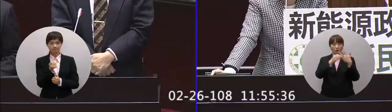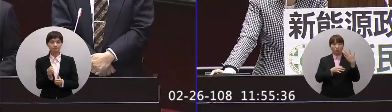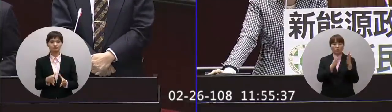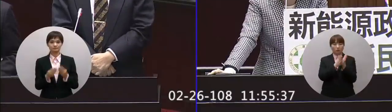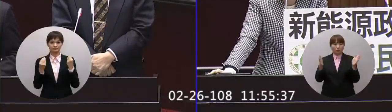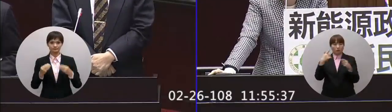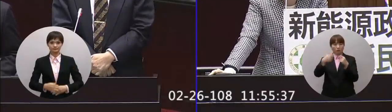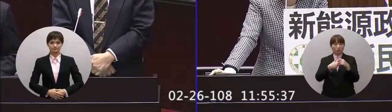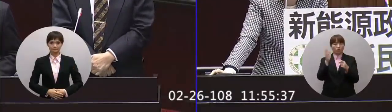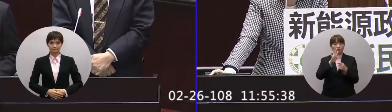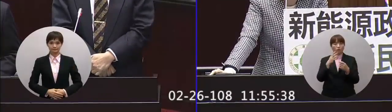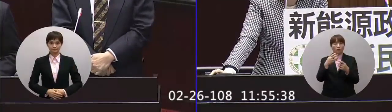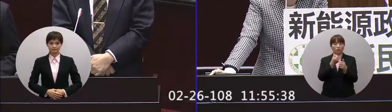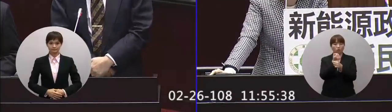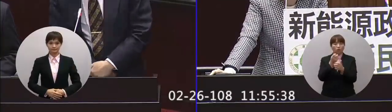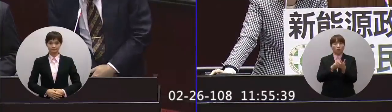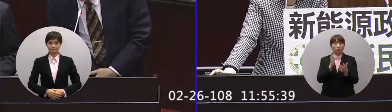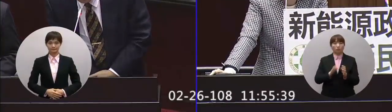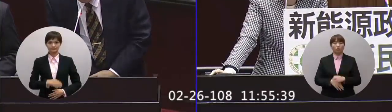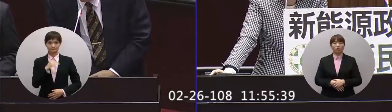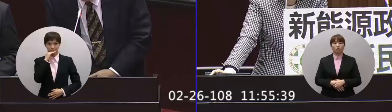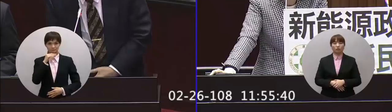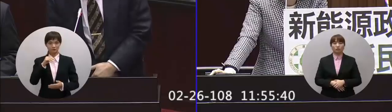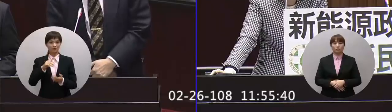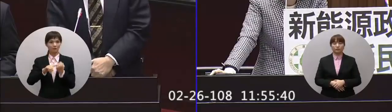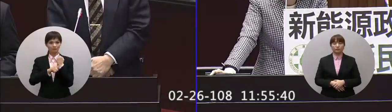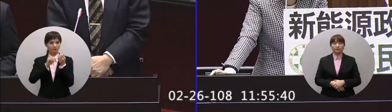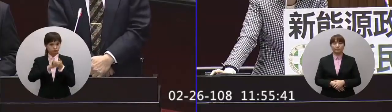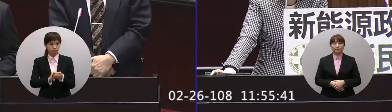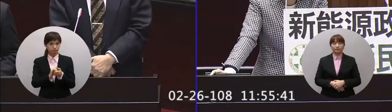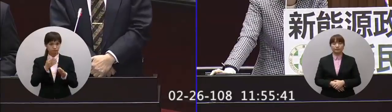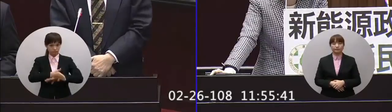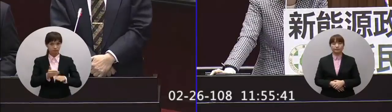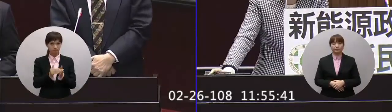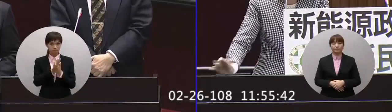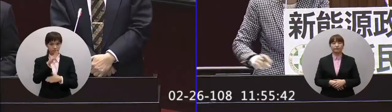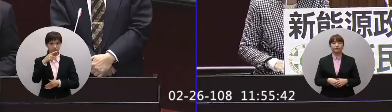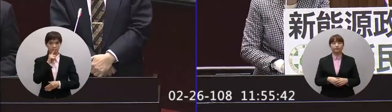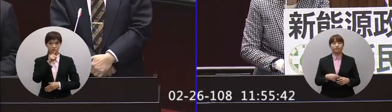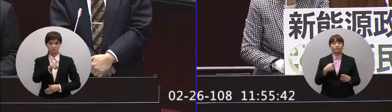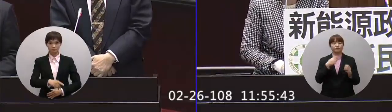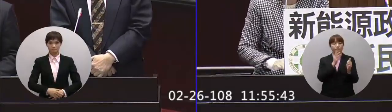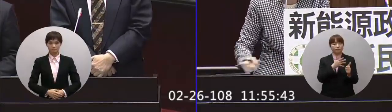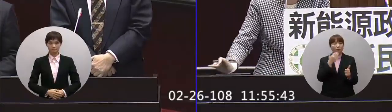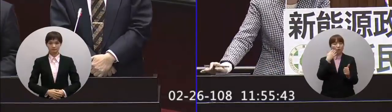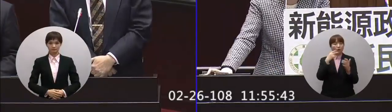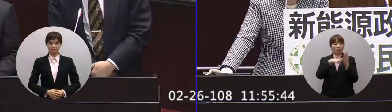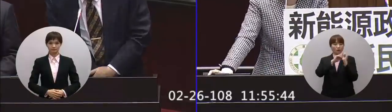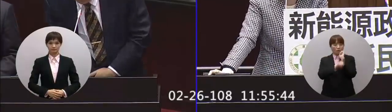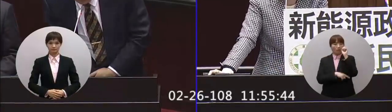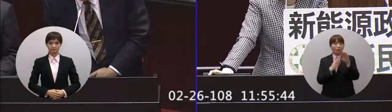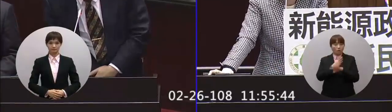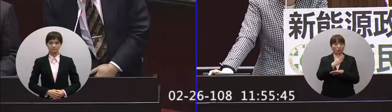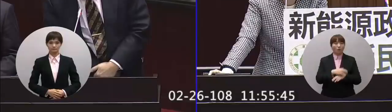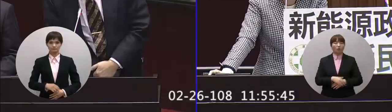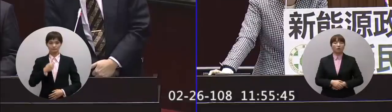长6年的，也不受管制嘛。 那个也要等他立法通过再说啊。 对啊，那我问你啊，这个如果立法通过，会不会